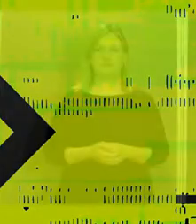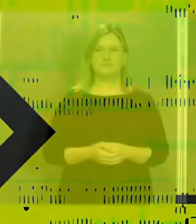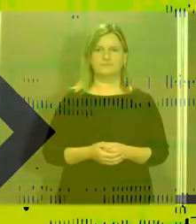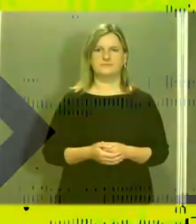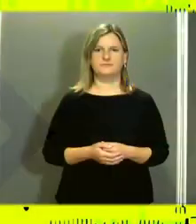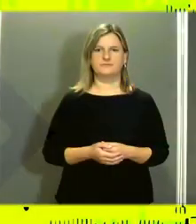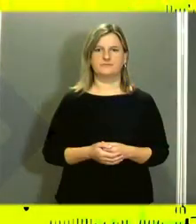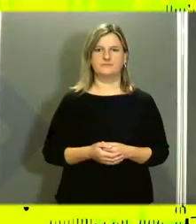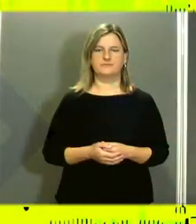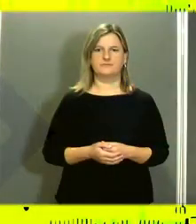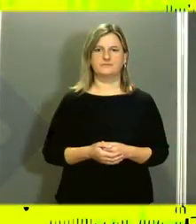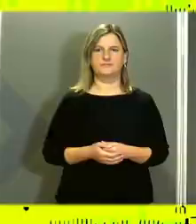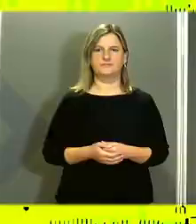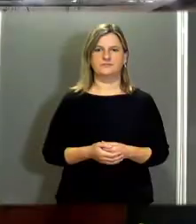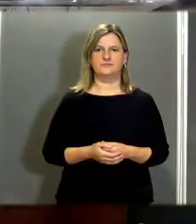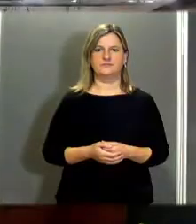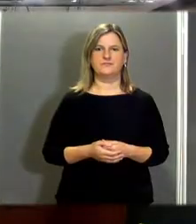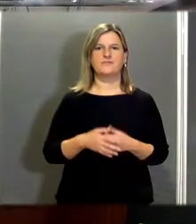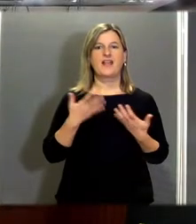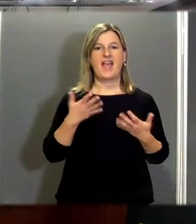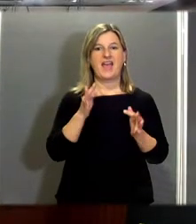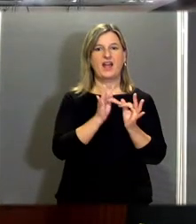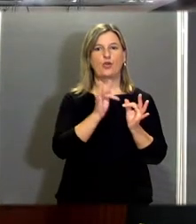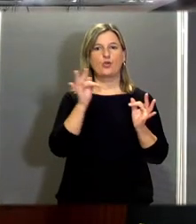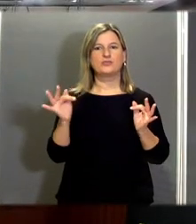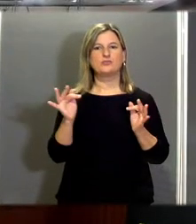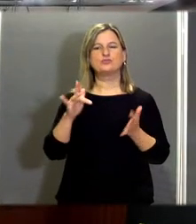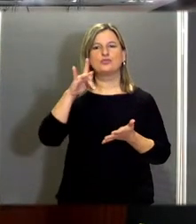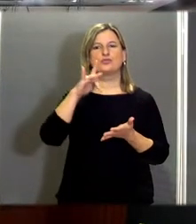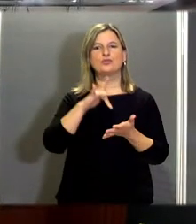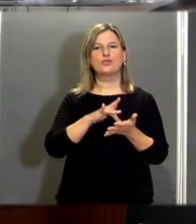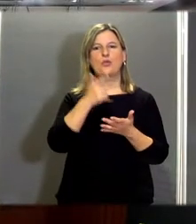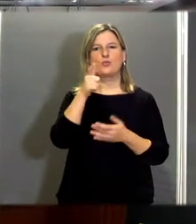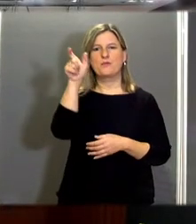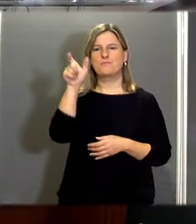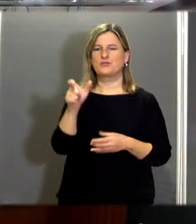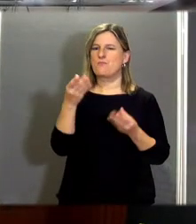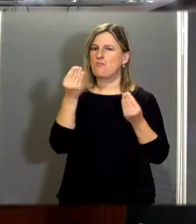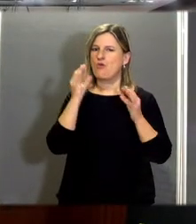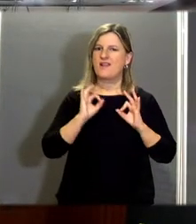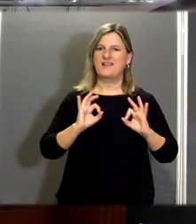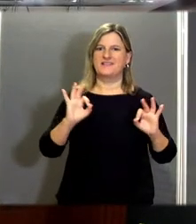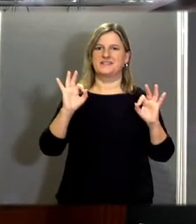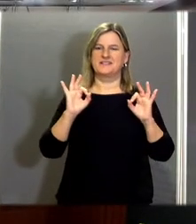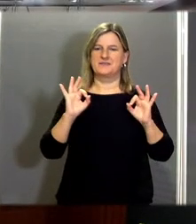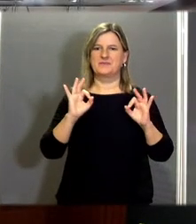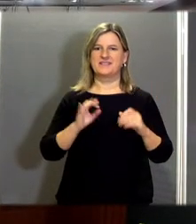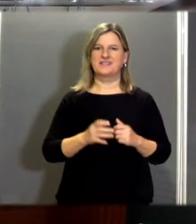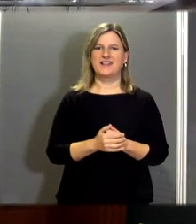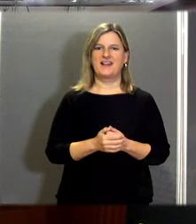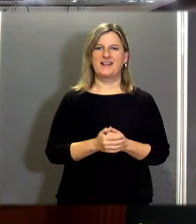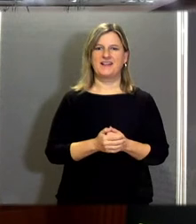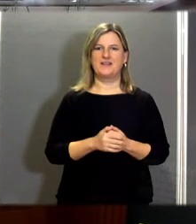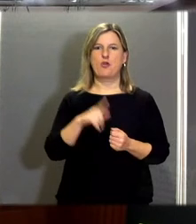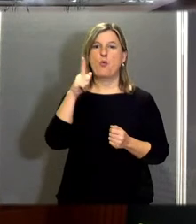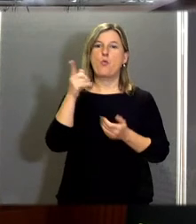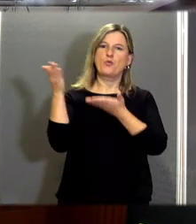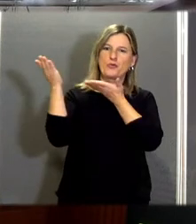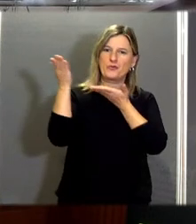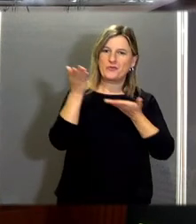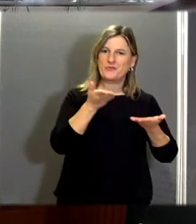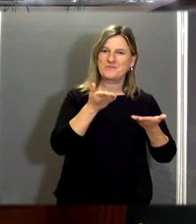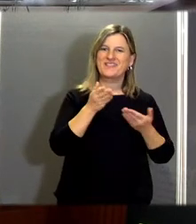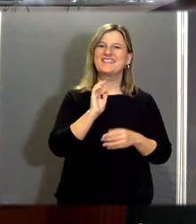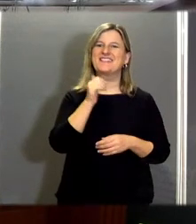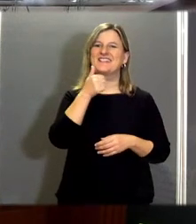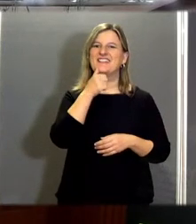Bé, ara a continuació donem pas a una persona molt especial, un convidat,